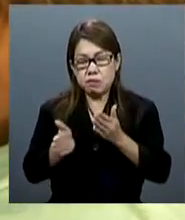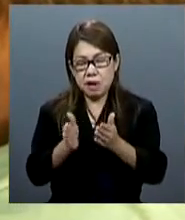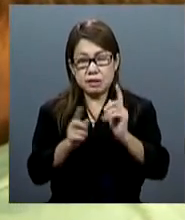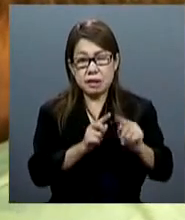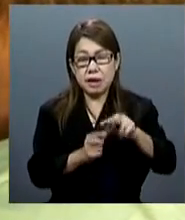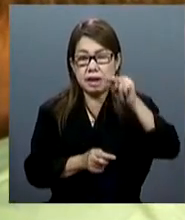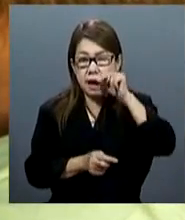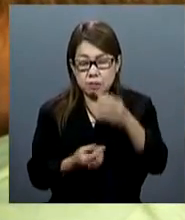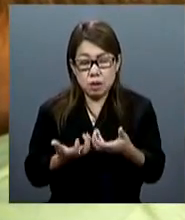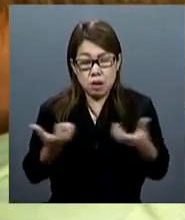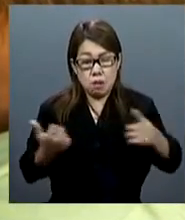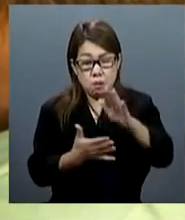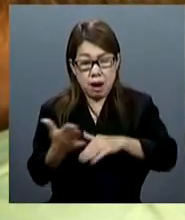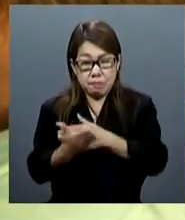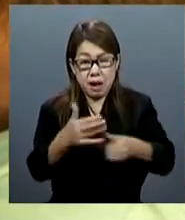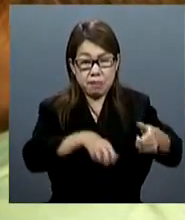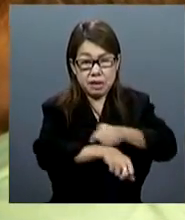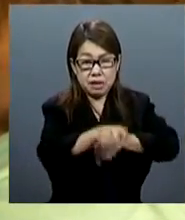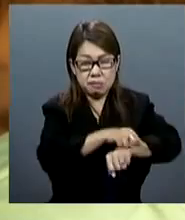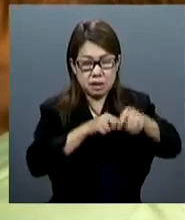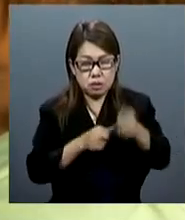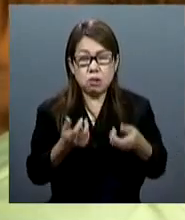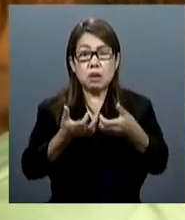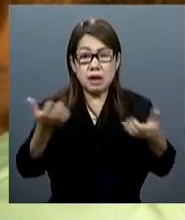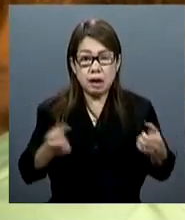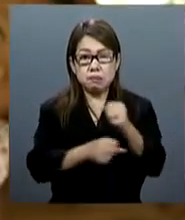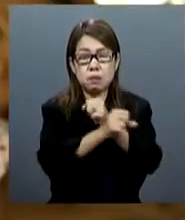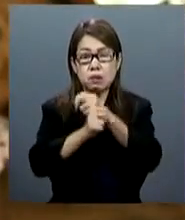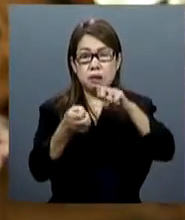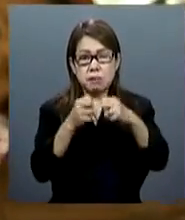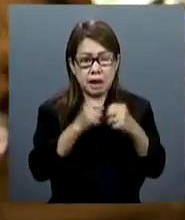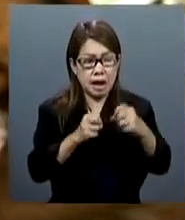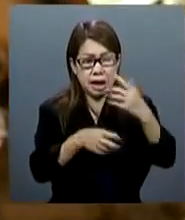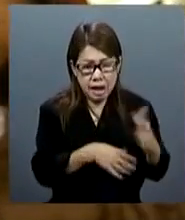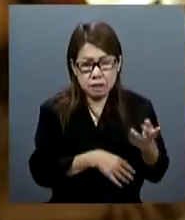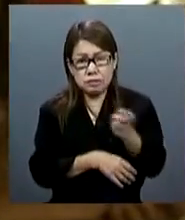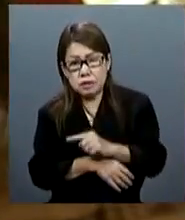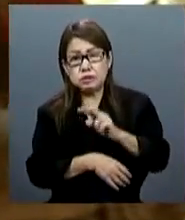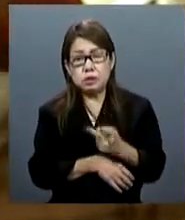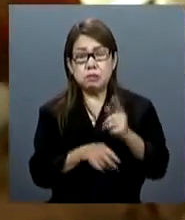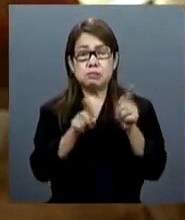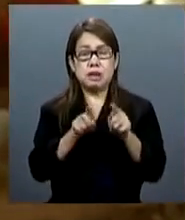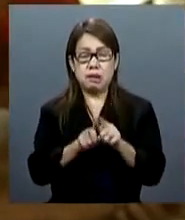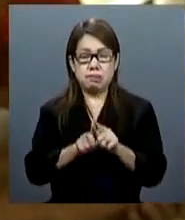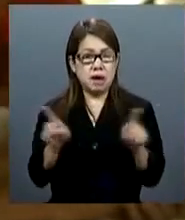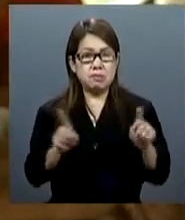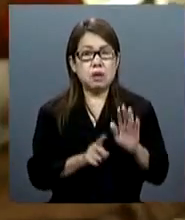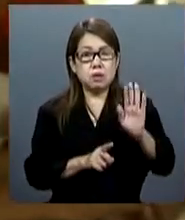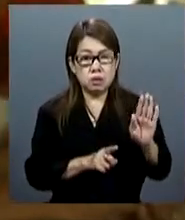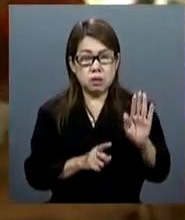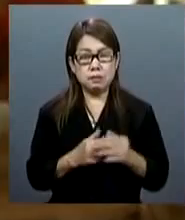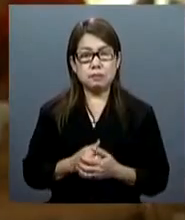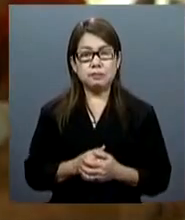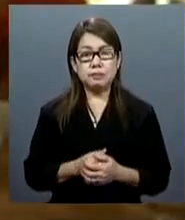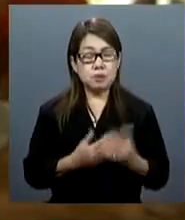บายออกจากฝ่ายปฏิบัติเพื่อป้องกันปัญหาการทำงานที่ซ้ำซ้อนต่างจากร่างพรบน้ำกรมทรัพยากรน้ำนะคะที่ร